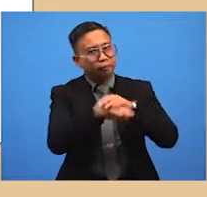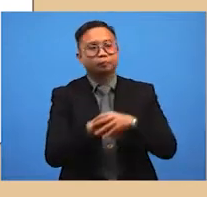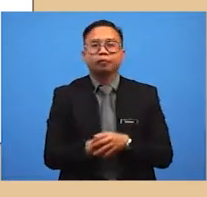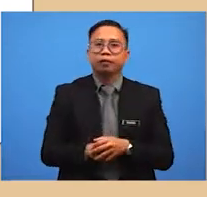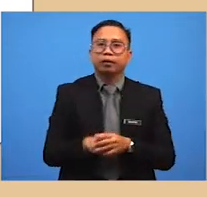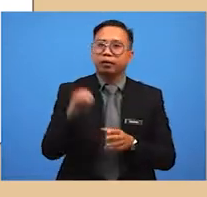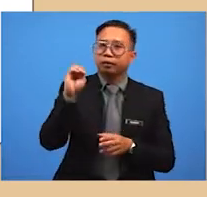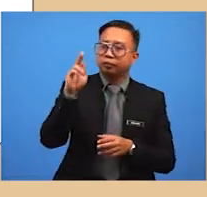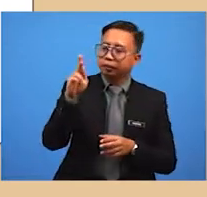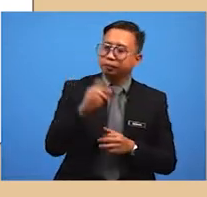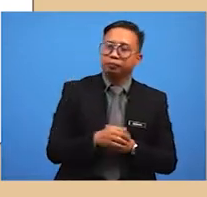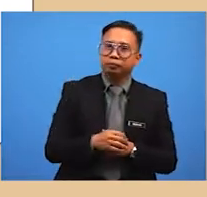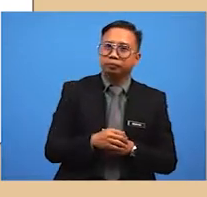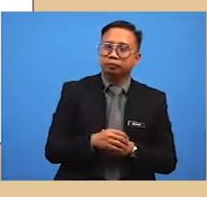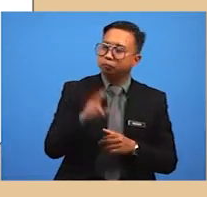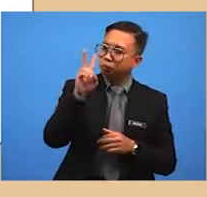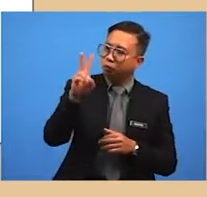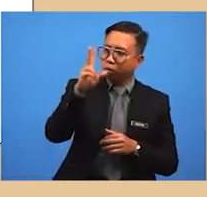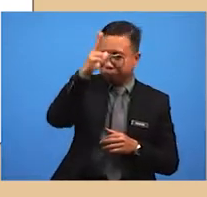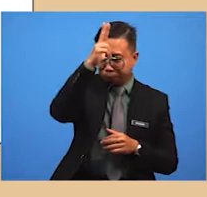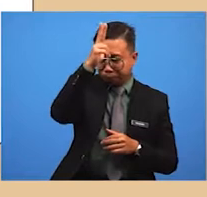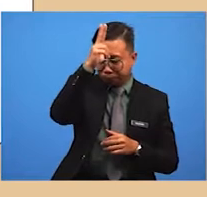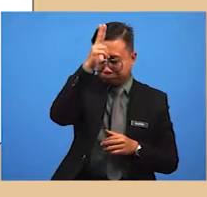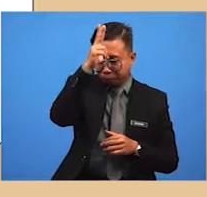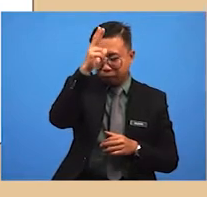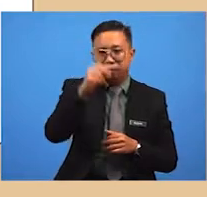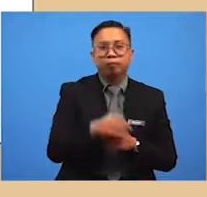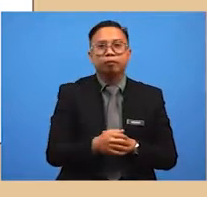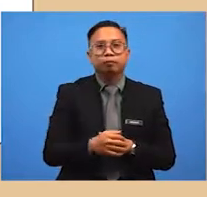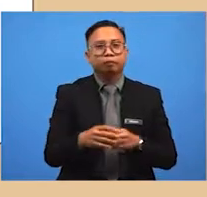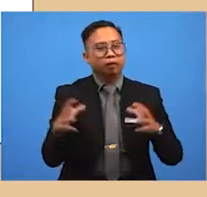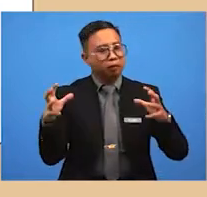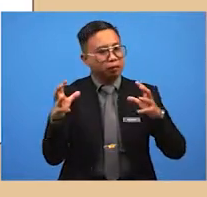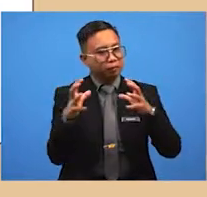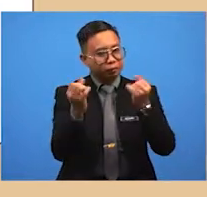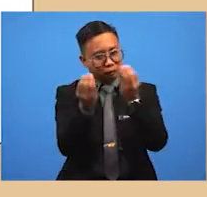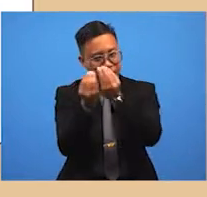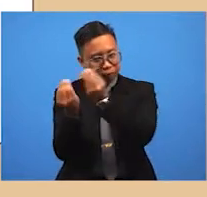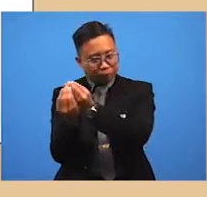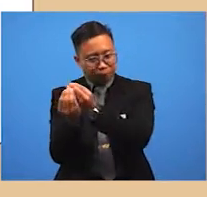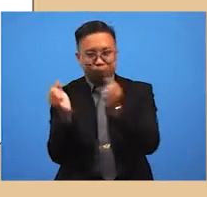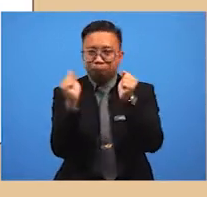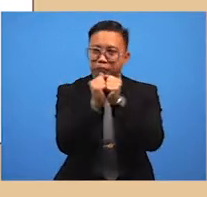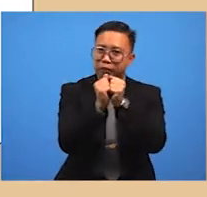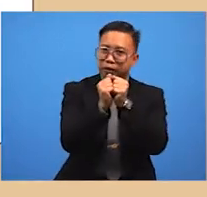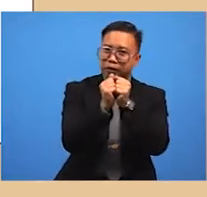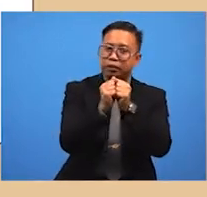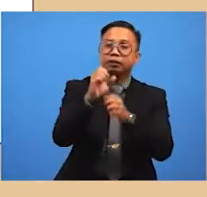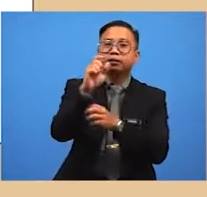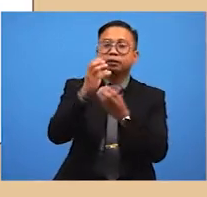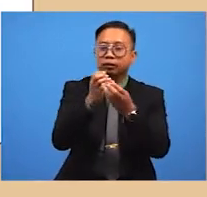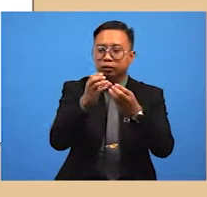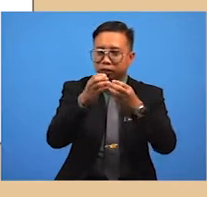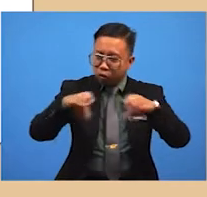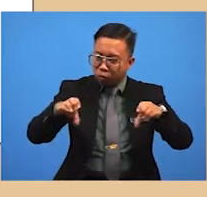Salah satu daripada dua gamet jantan bercantum dengan sel telur untuk menghasilkan